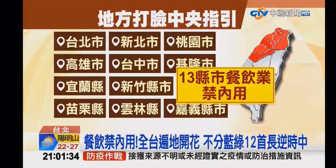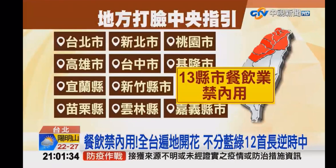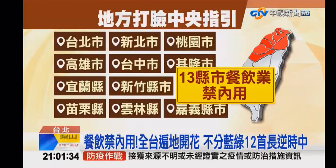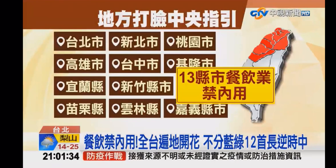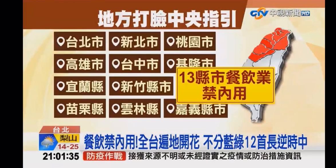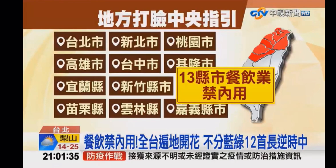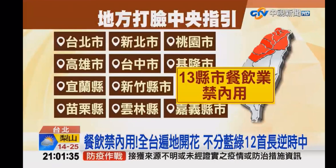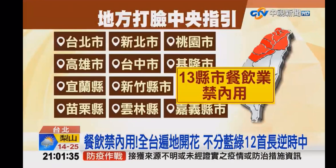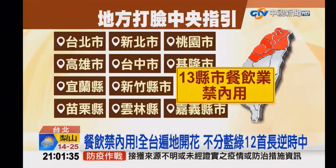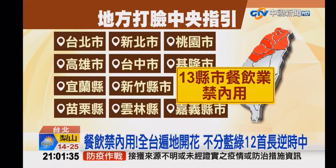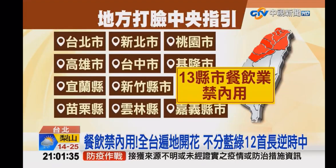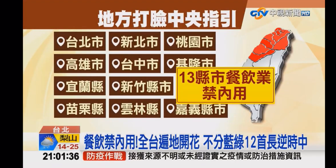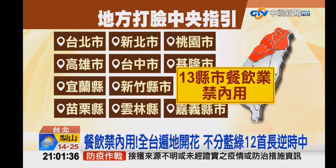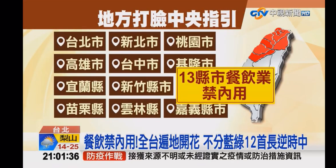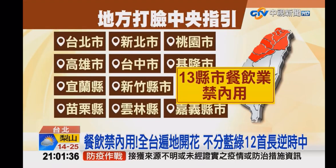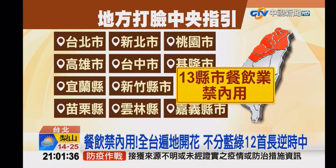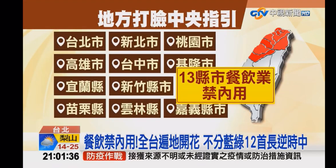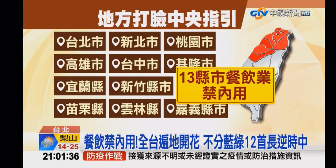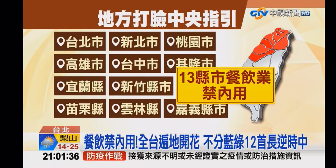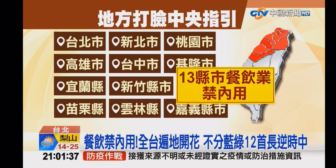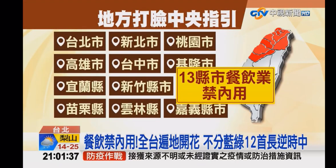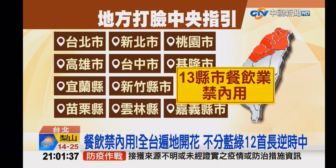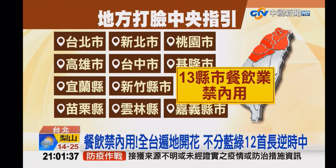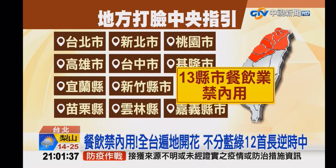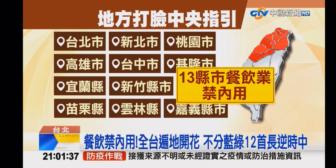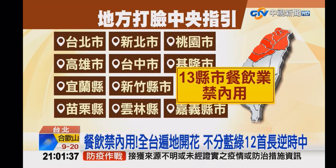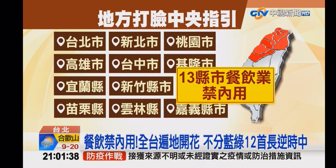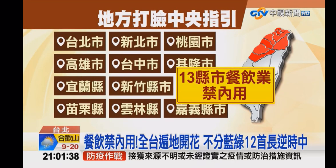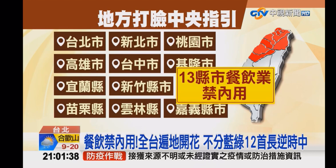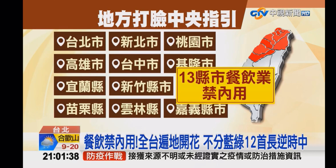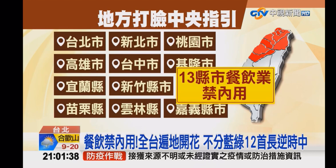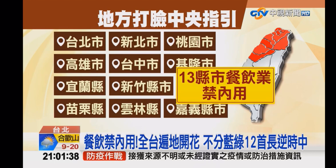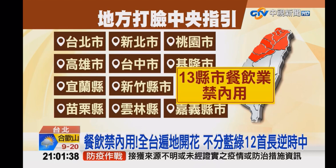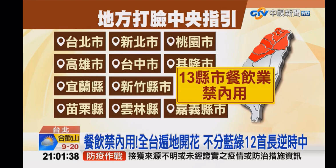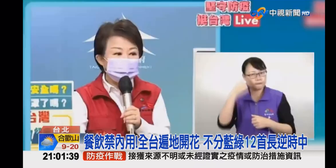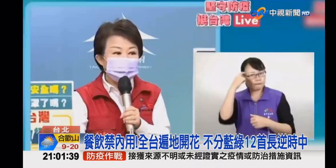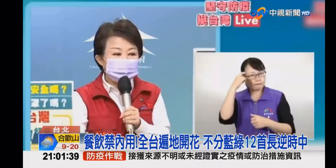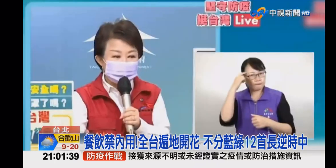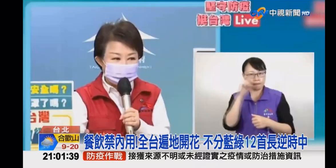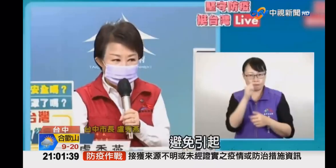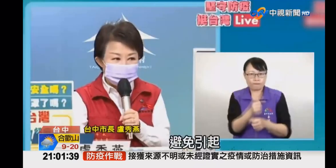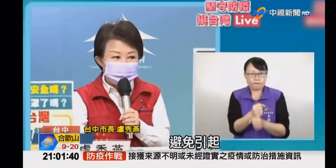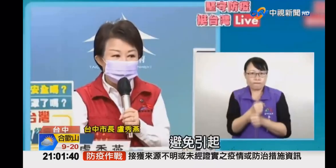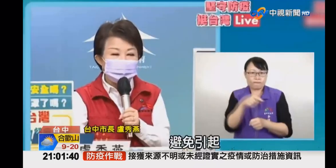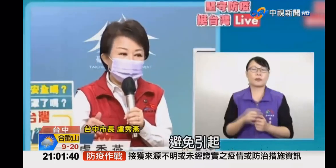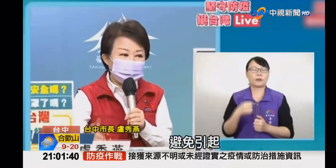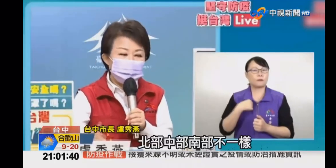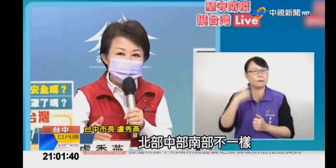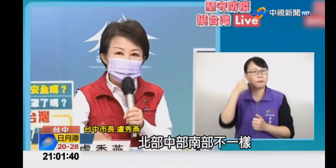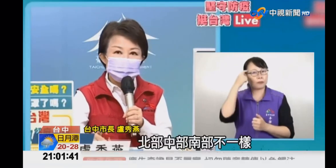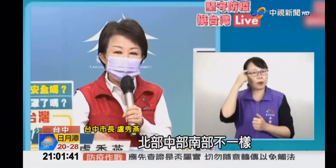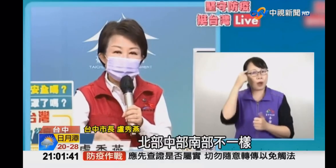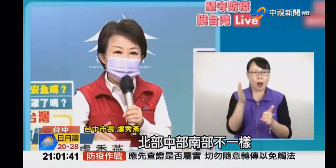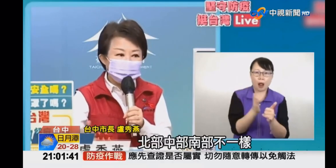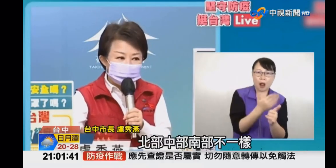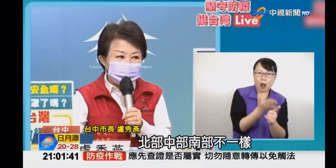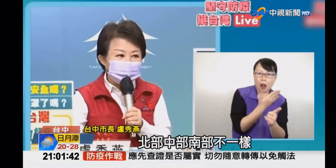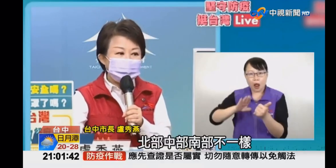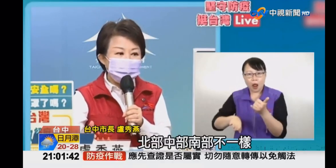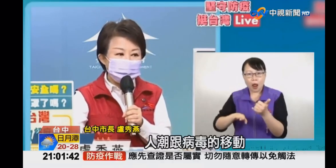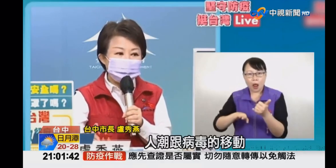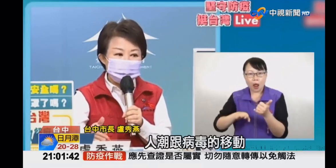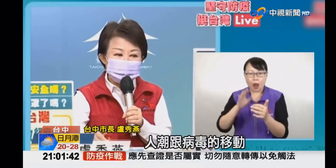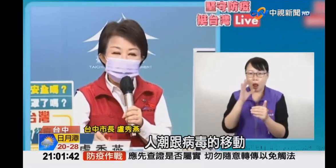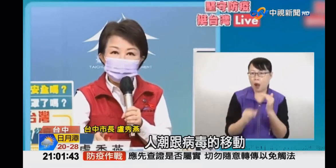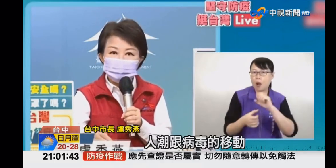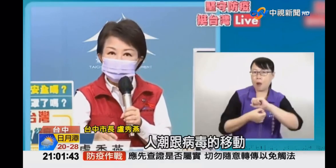竹苗等13县市宣布餐饮业禁内用，打脸中央的内用指引， 避免引起北部、中部、南部不一